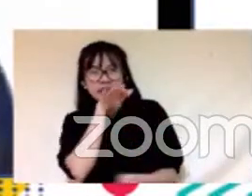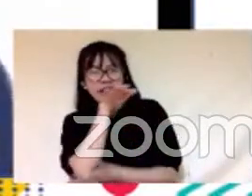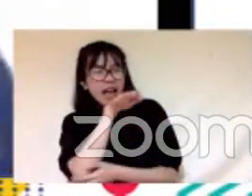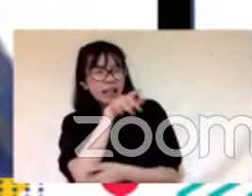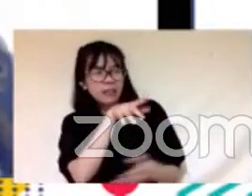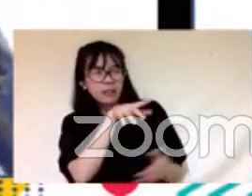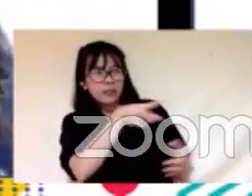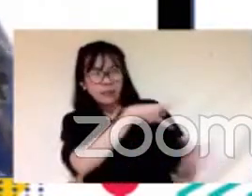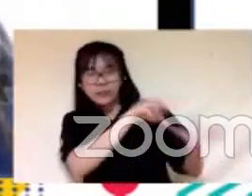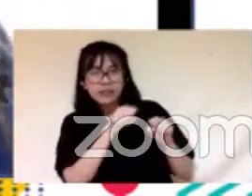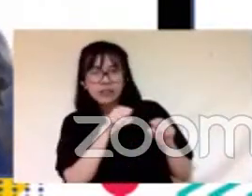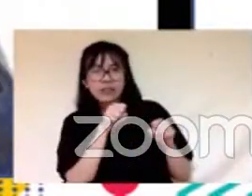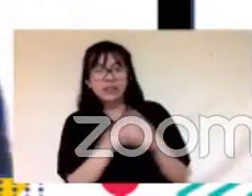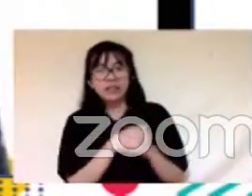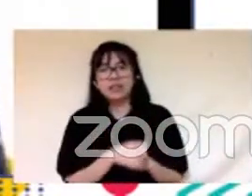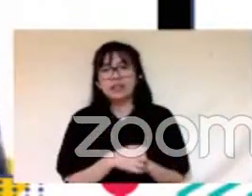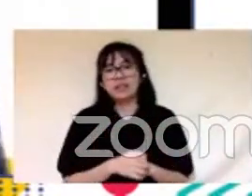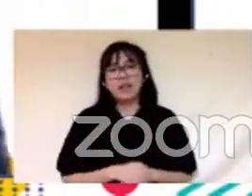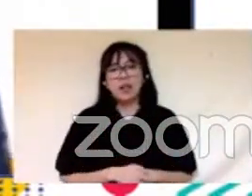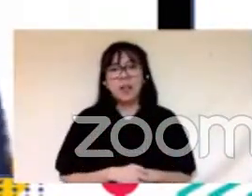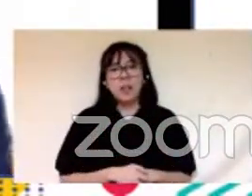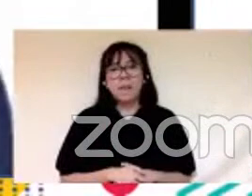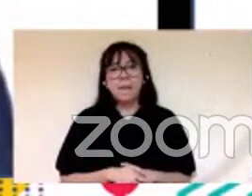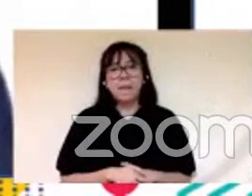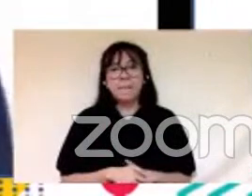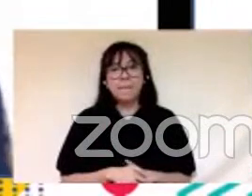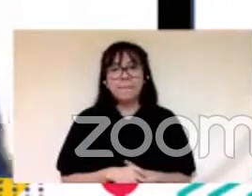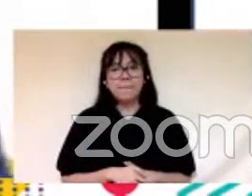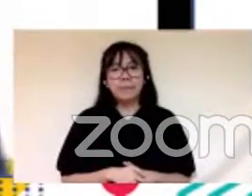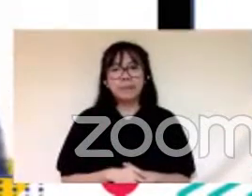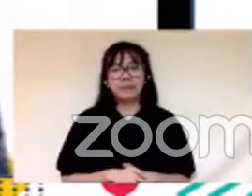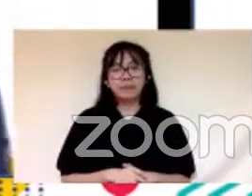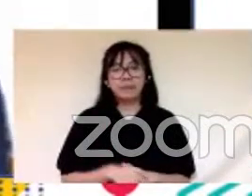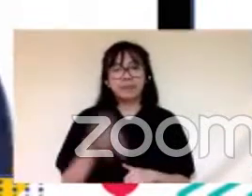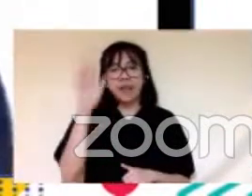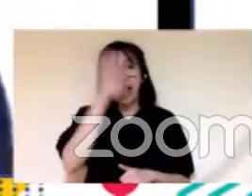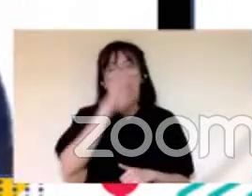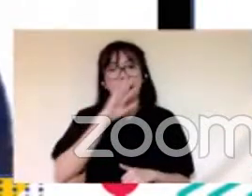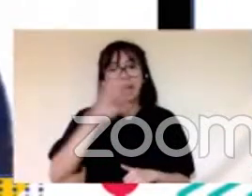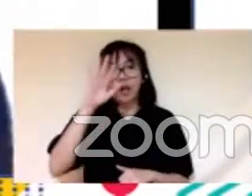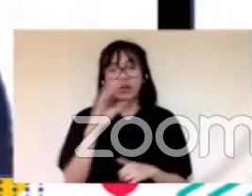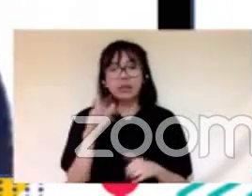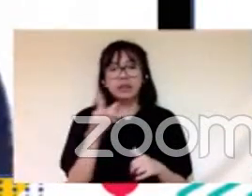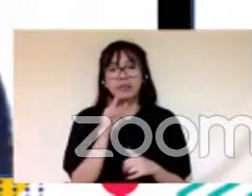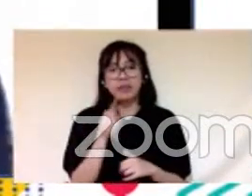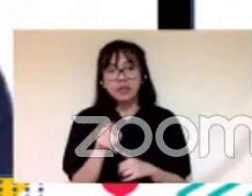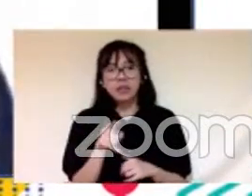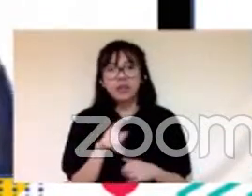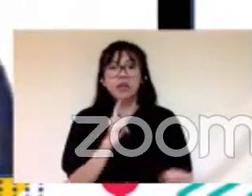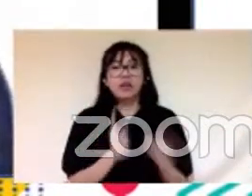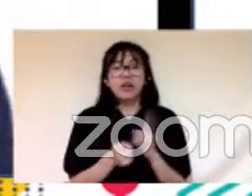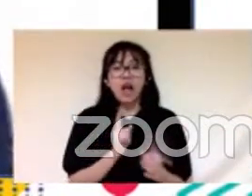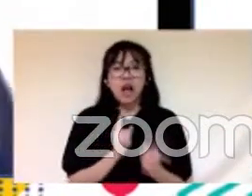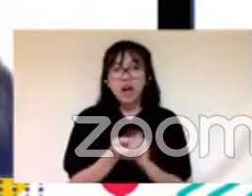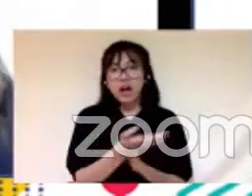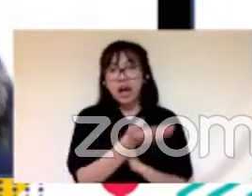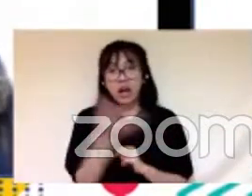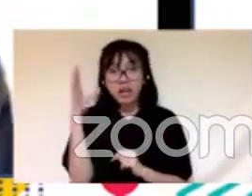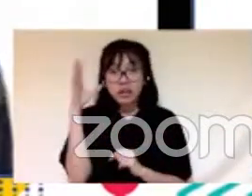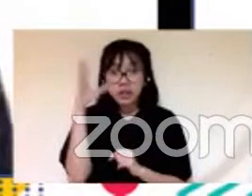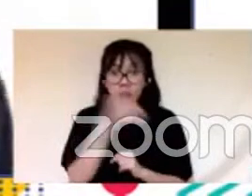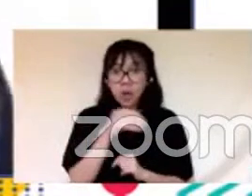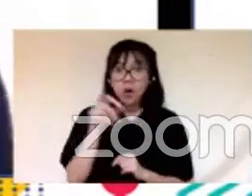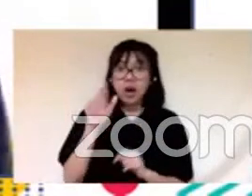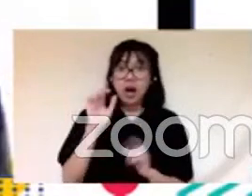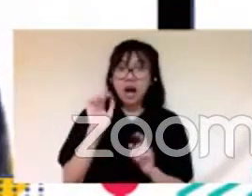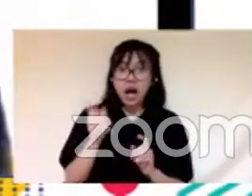breach our privacy gitu. Jadi analoginya itu, kalau misalnya kita tahu di luar sana ada polisi, ada anjing galak pun,